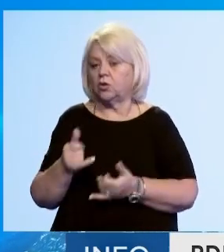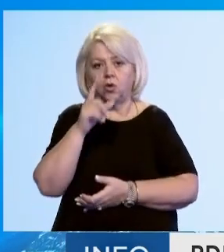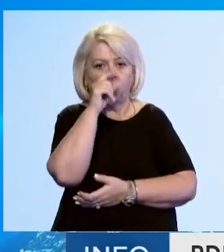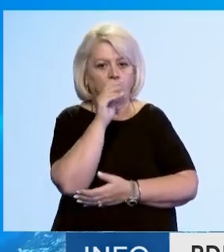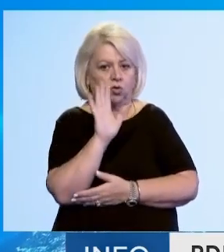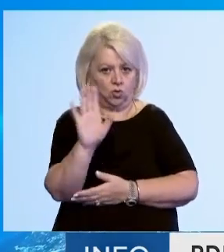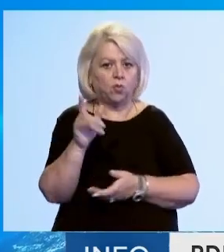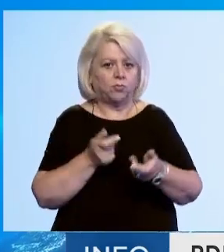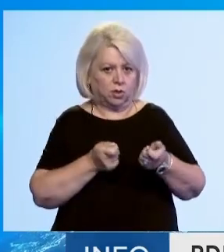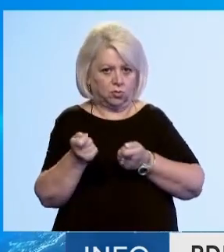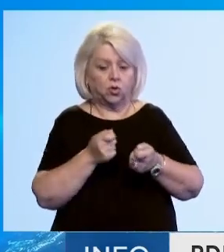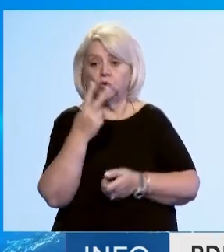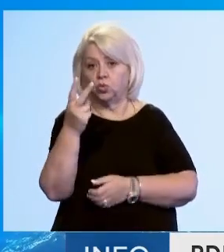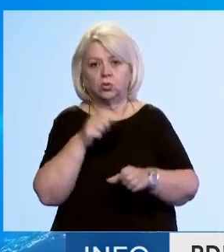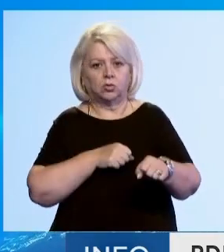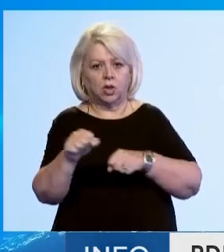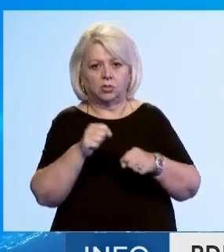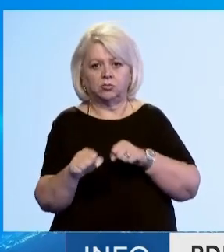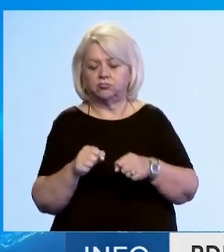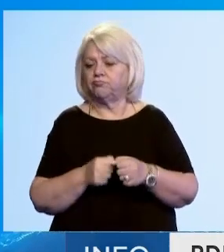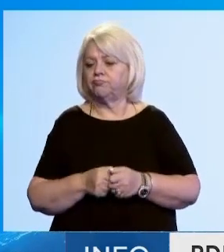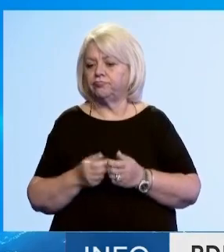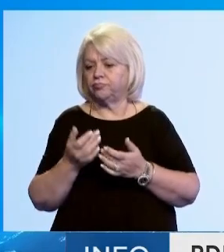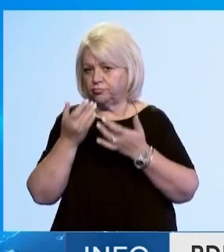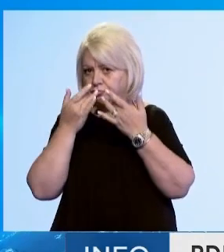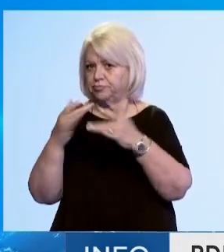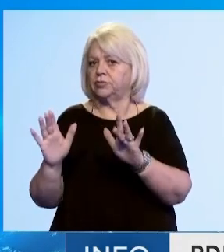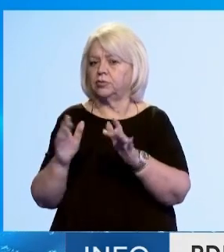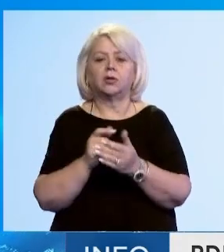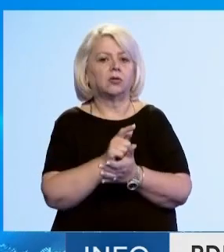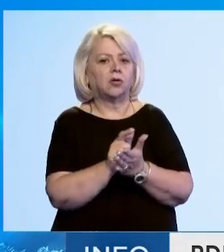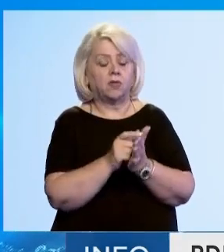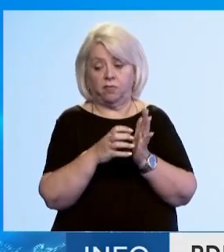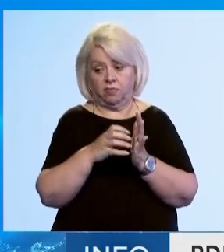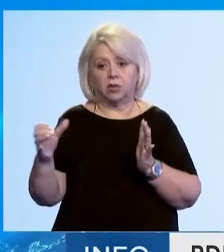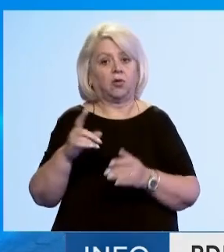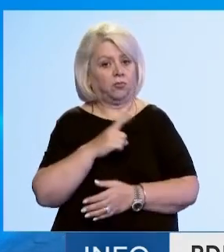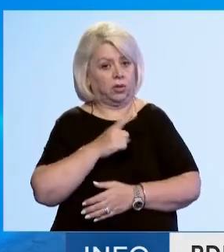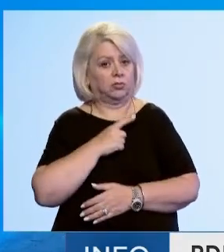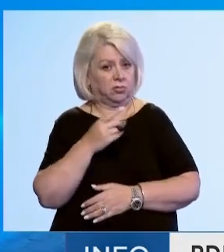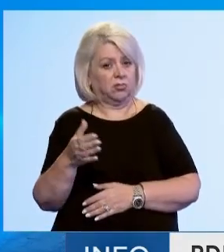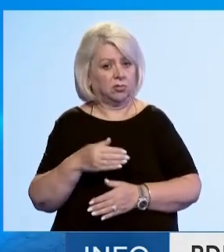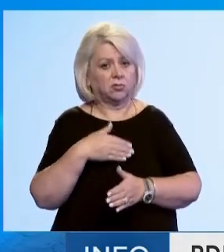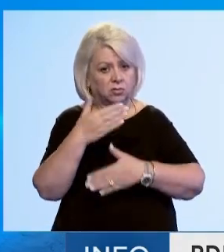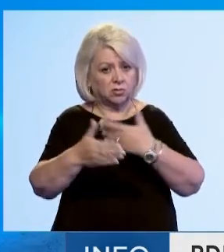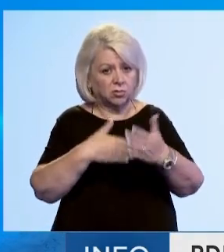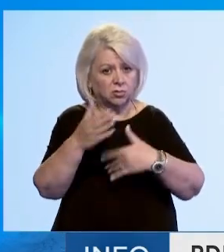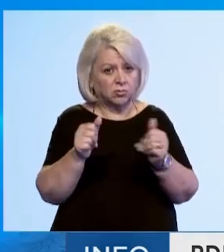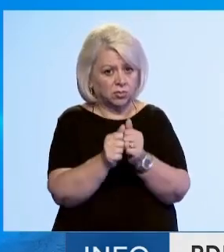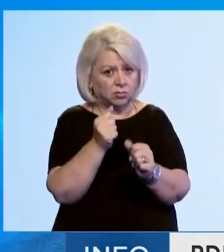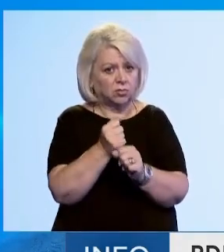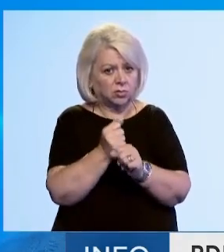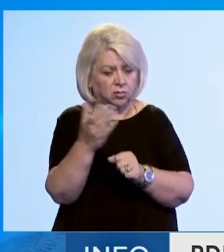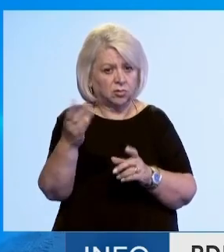ku ju menaxhoni dy drejtorë kanë paraqitur dorëheqjen, në ndërkohë ju vazhdoni dhe pritni që edhe më tutje të keni bashkëpunim